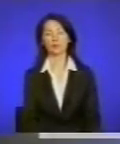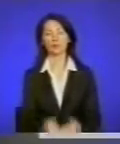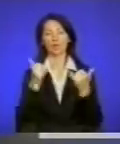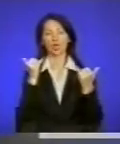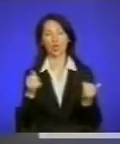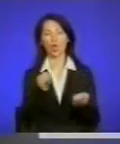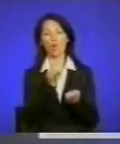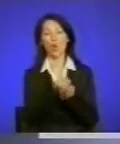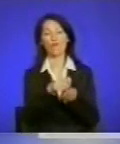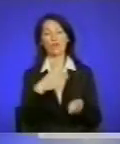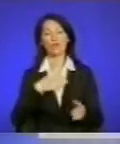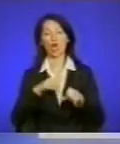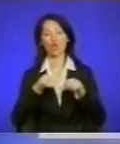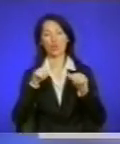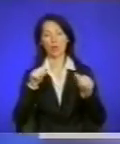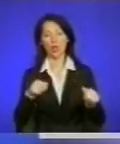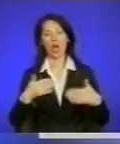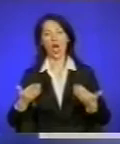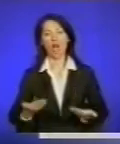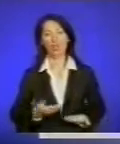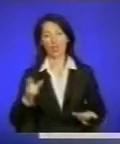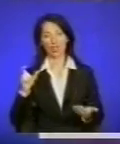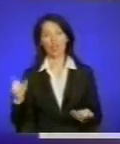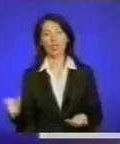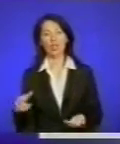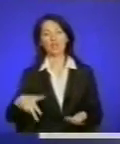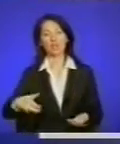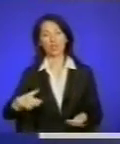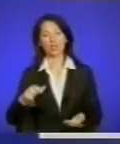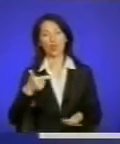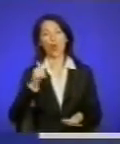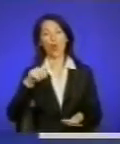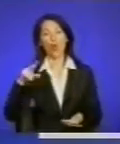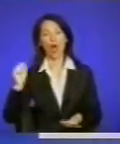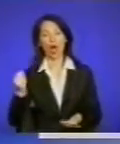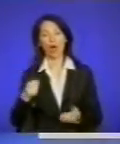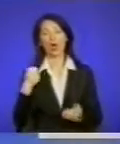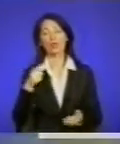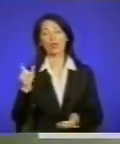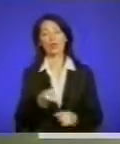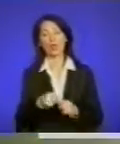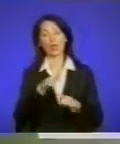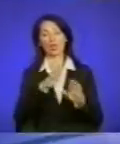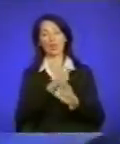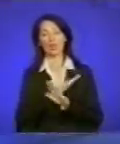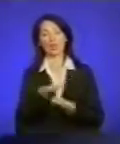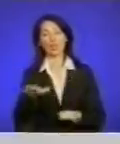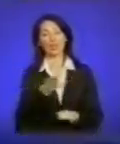Сьогодні поховали нашого земляка, жителя Заліщиків Олега Гулька, бійця, який загинув у зоні антитерористичної операції.